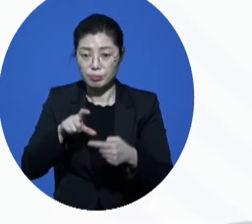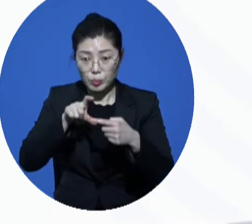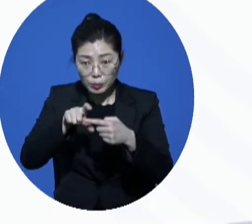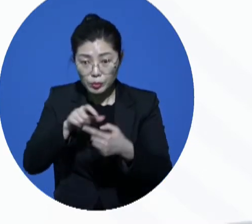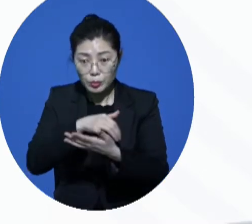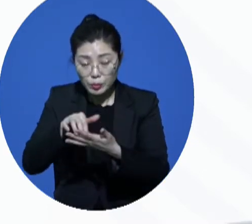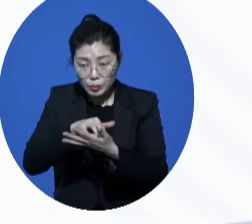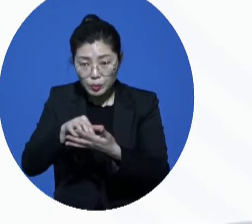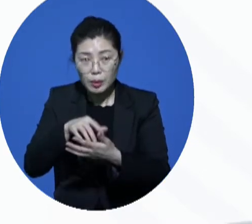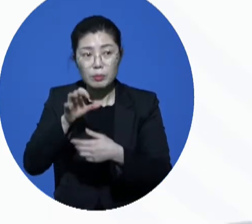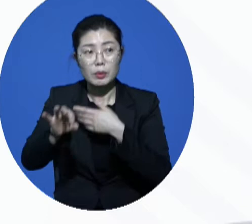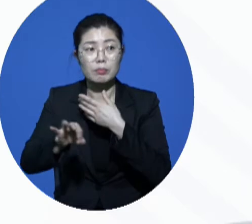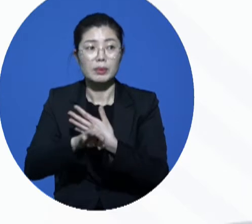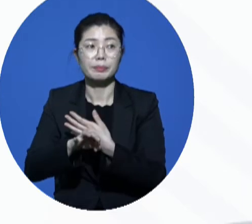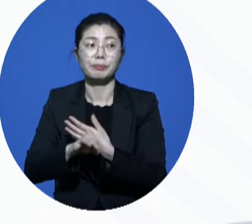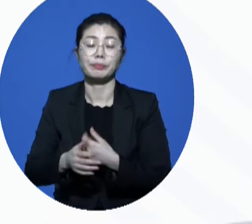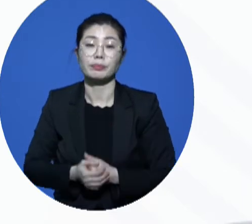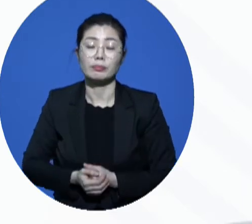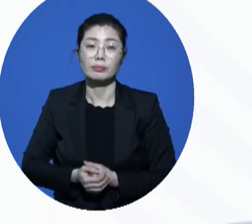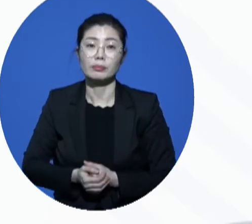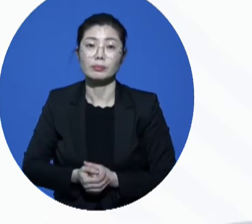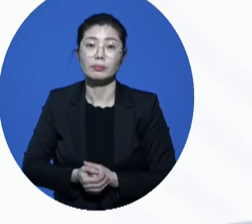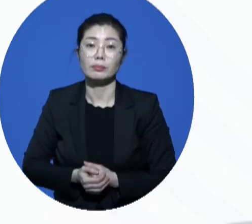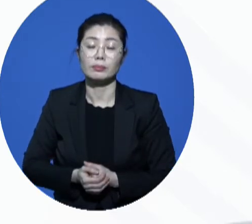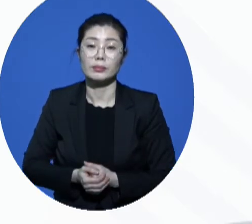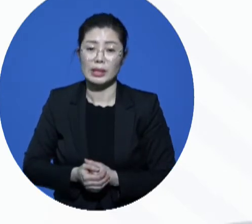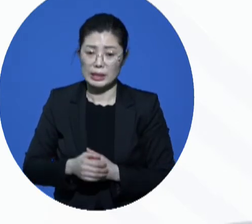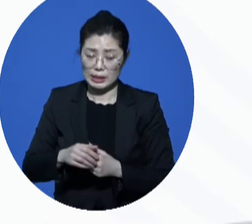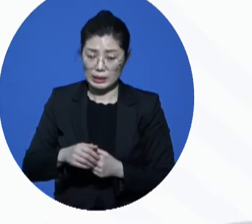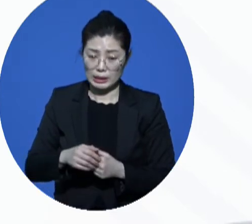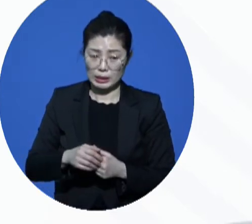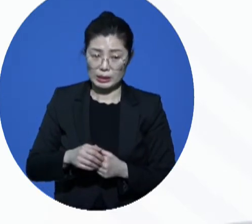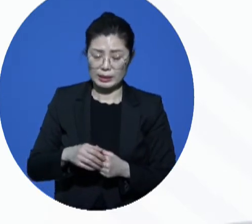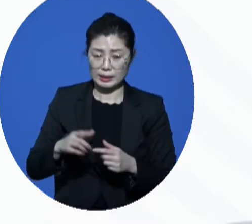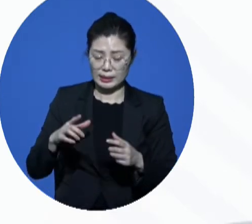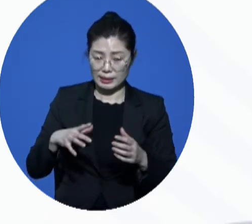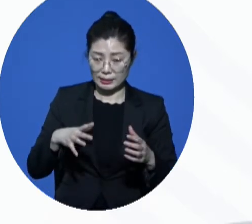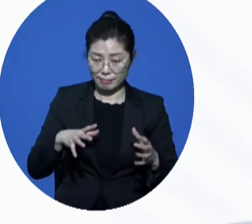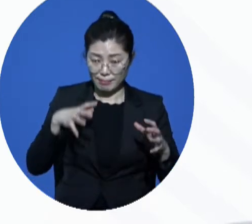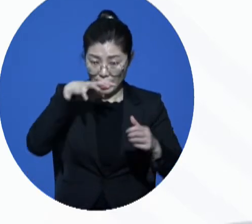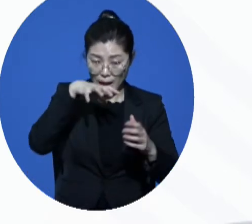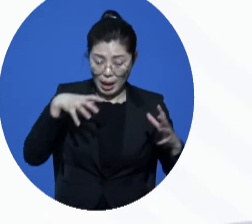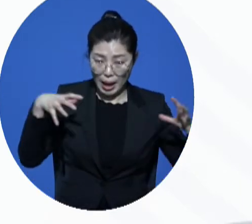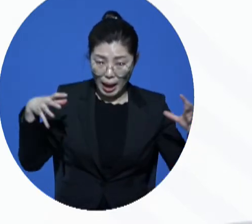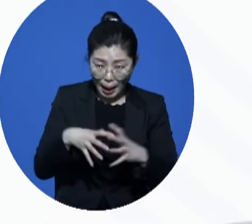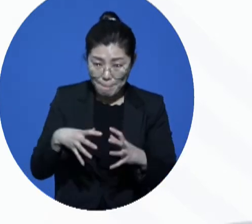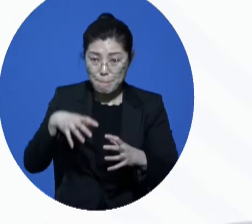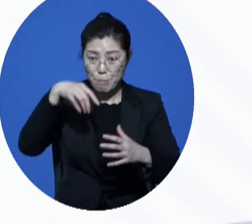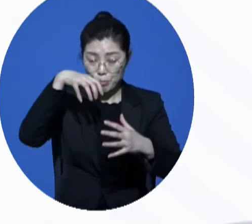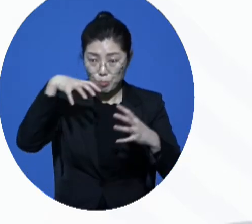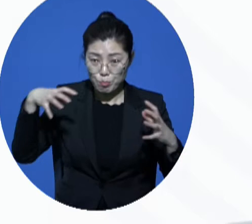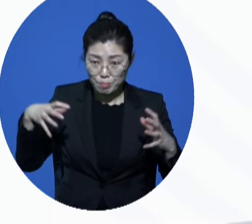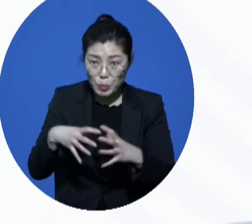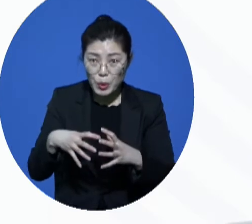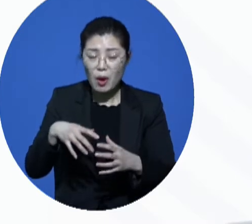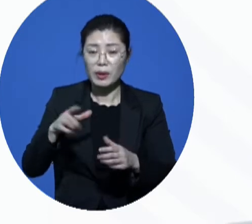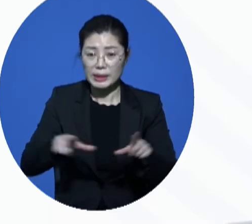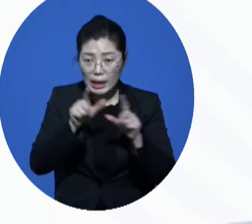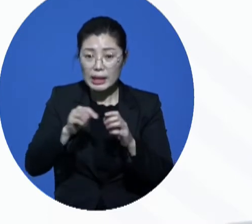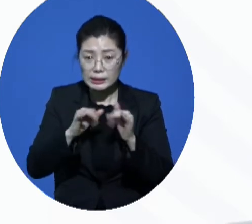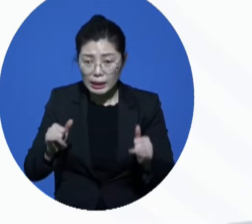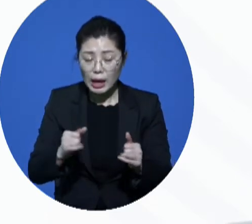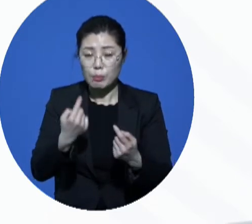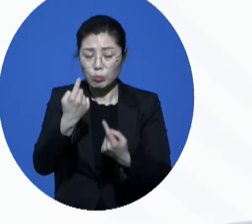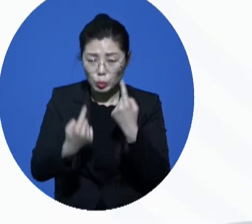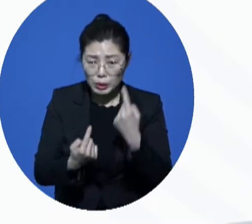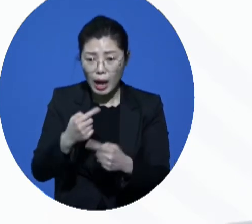격리 되었던 거주인들보다 외부와 이렇게 출입을 했었던 종사자들의 감염률이 낮은 것을